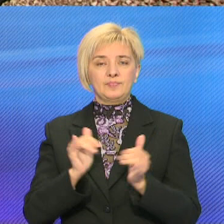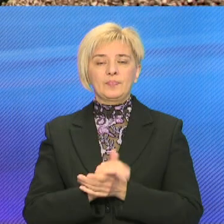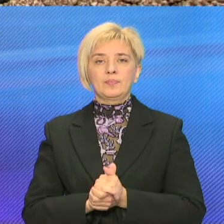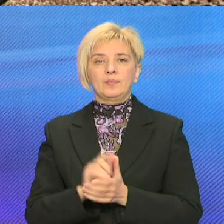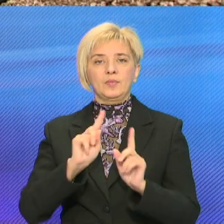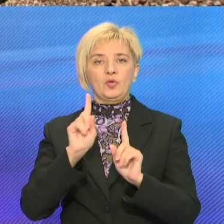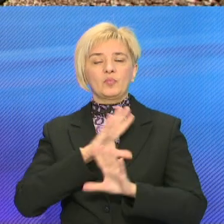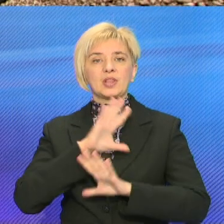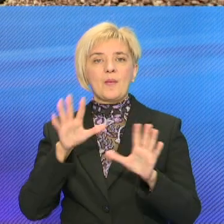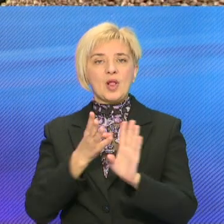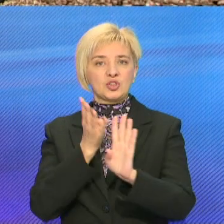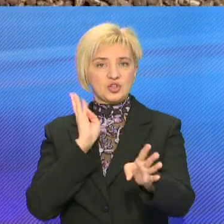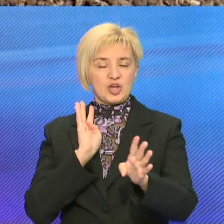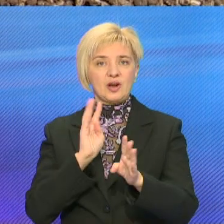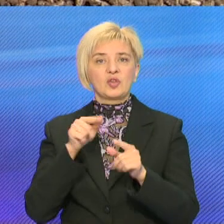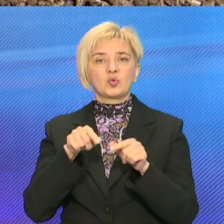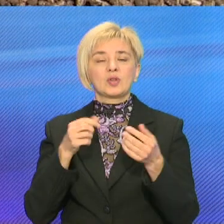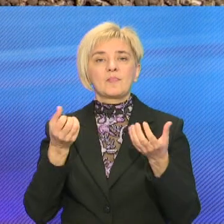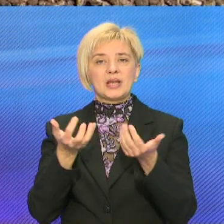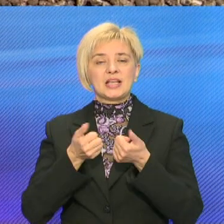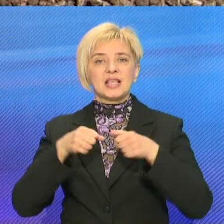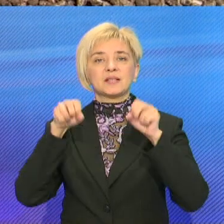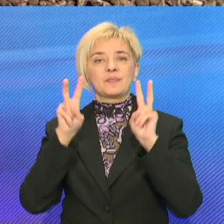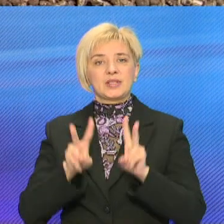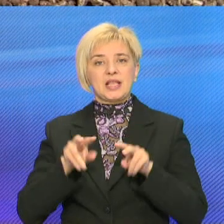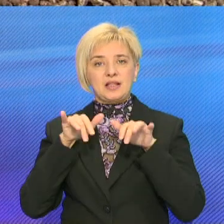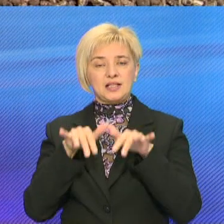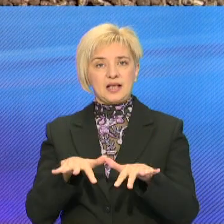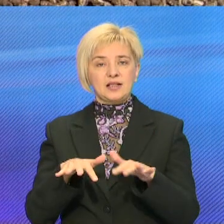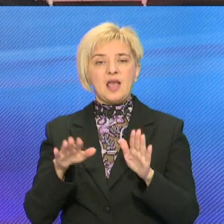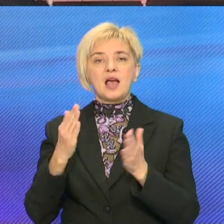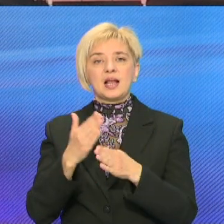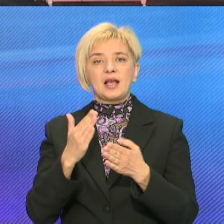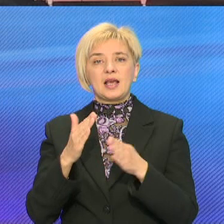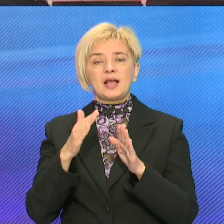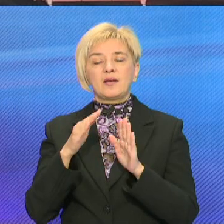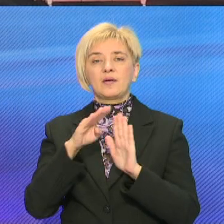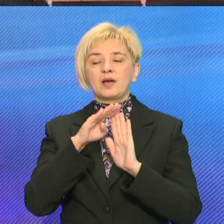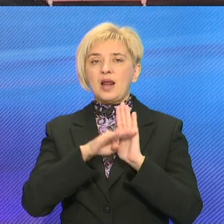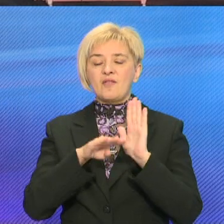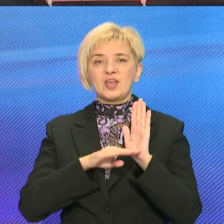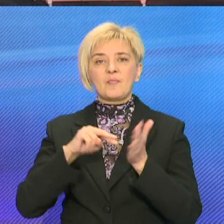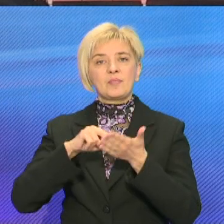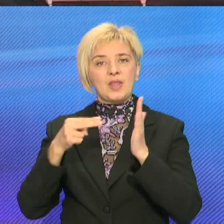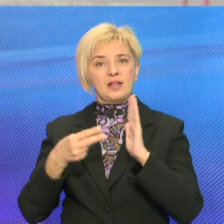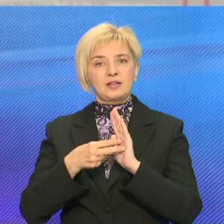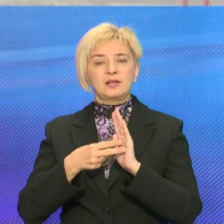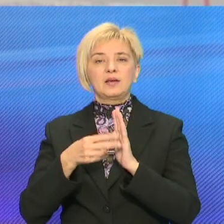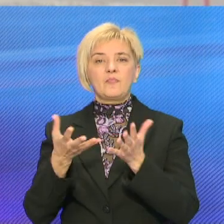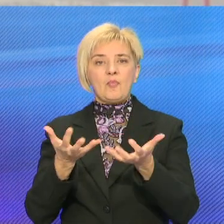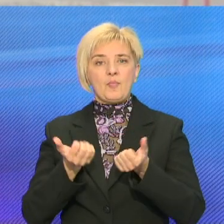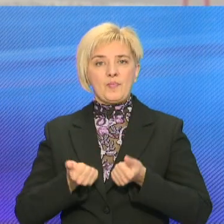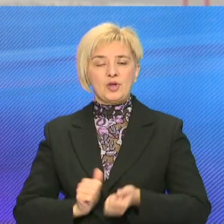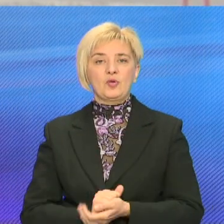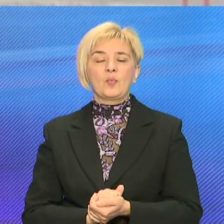на прыёмным пункце, тут прыняты адпаведныя захады. На прадпрыемстве распрацавалі індывідуальны графік пастаўкі для кожнай гаспадаркі.